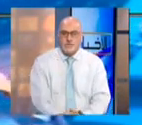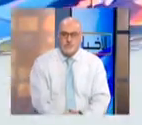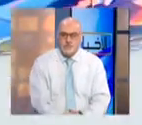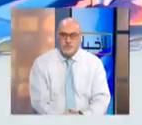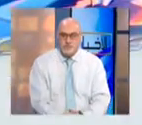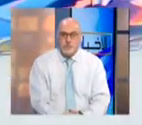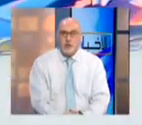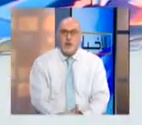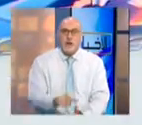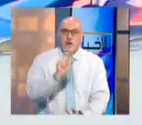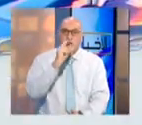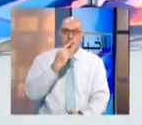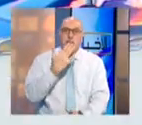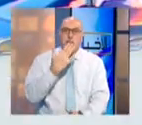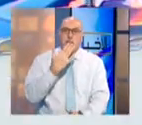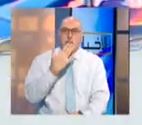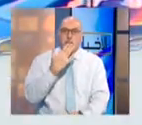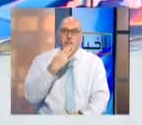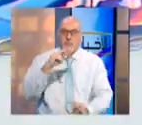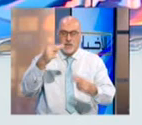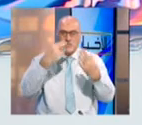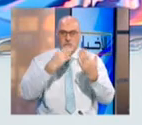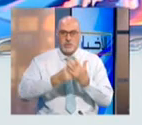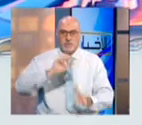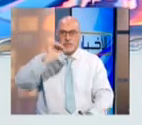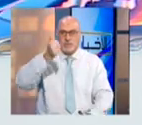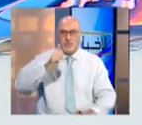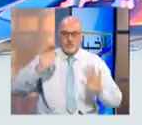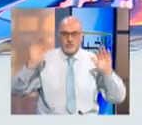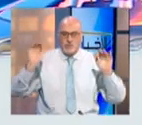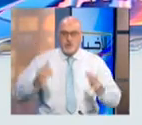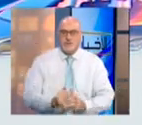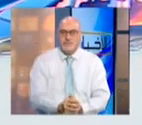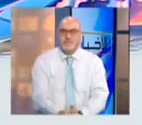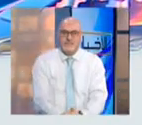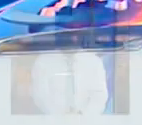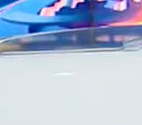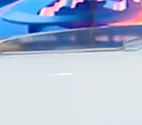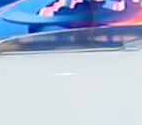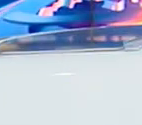بالخبر الرياضة ننهي نشرة اليوم، عيد بكم يتجدد في تمام التاسعة. إلى اللقاء.